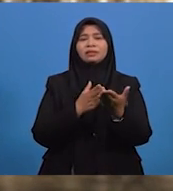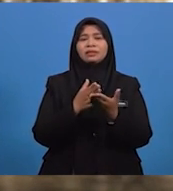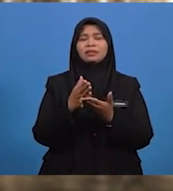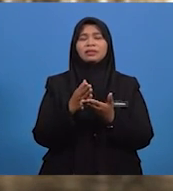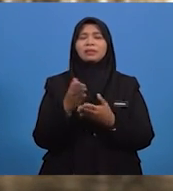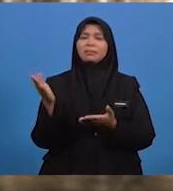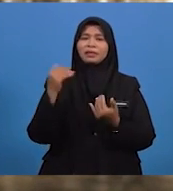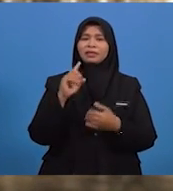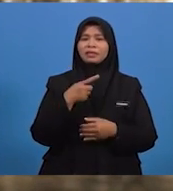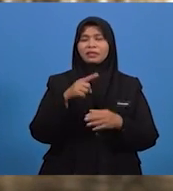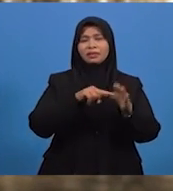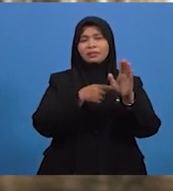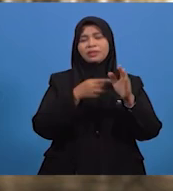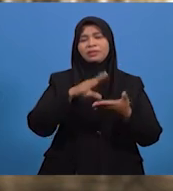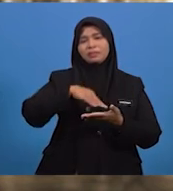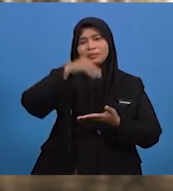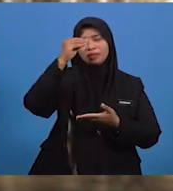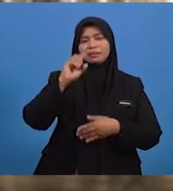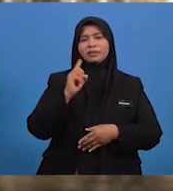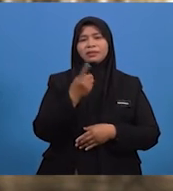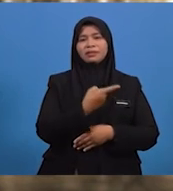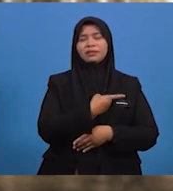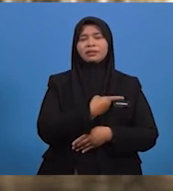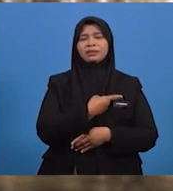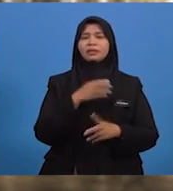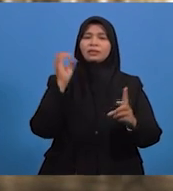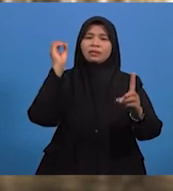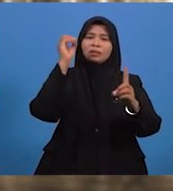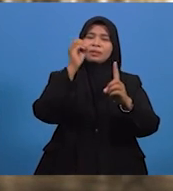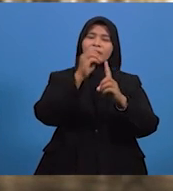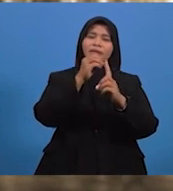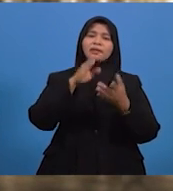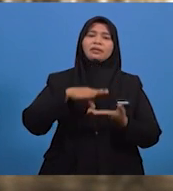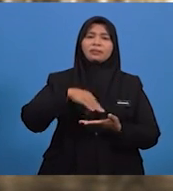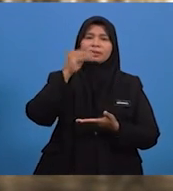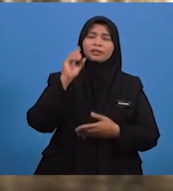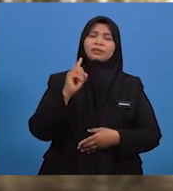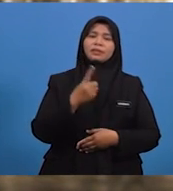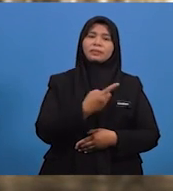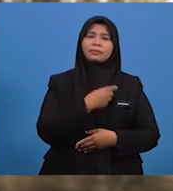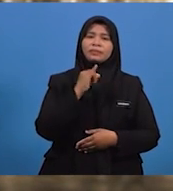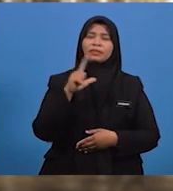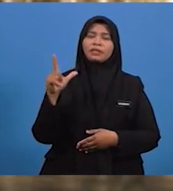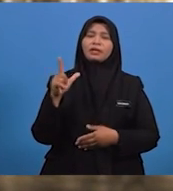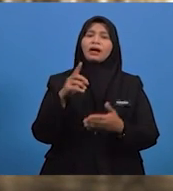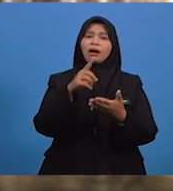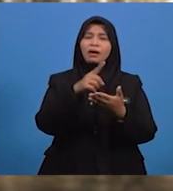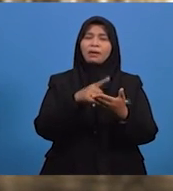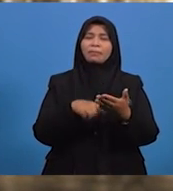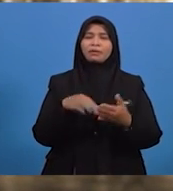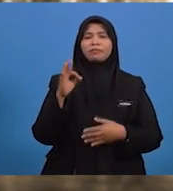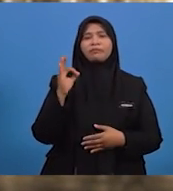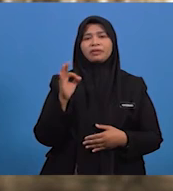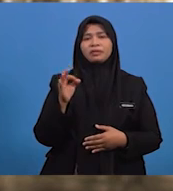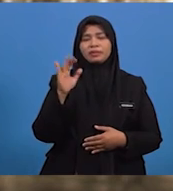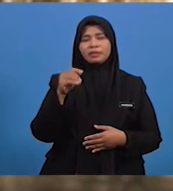kita mulakan pembelajaran kita. Objektif pembelajaran kita tadi ialah apakah